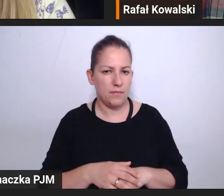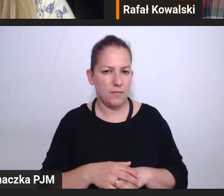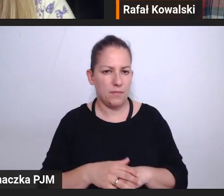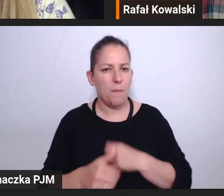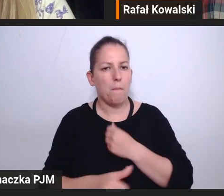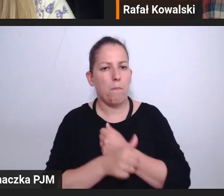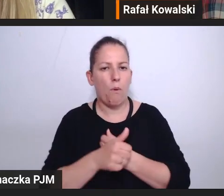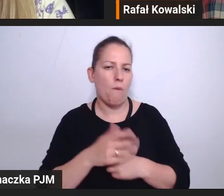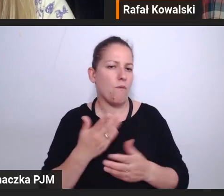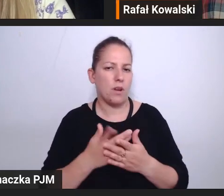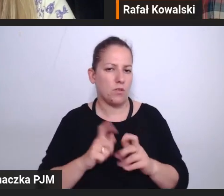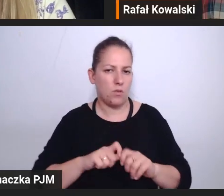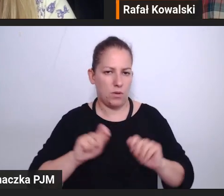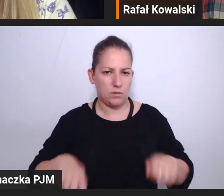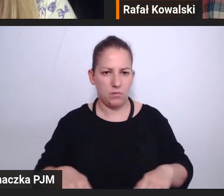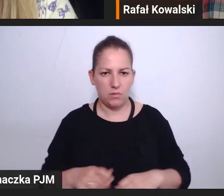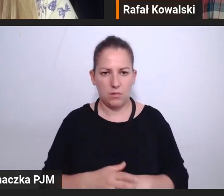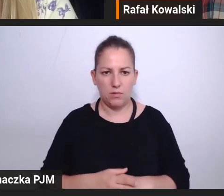uzasadnienia?